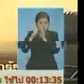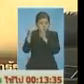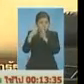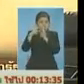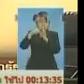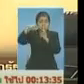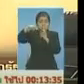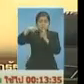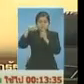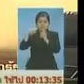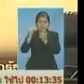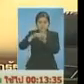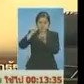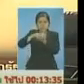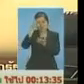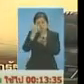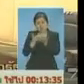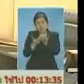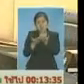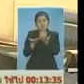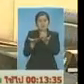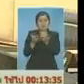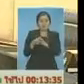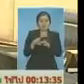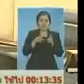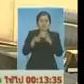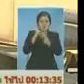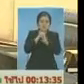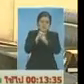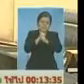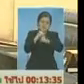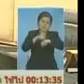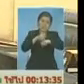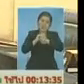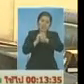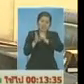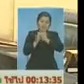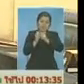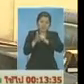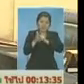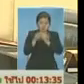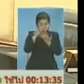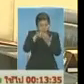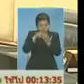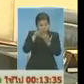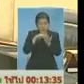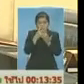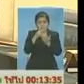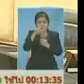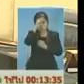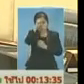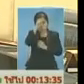ำไมมันถึงเกิดเหตุมันถึงสร้างไม่ทันคุณถามมาทำไมผมไม่เลิกสัญญาก็เพราะผมไม่โ